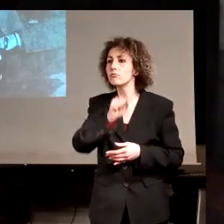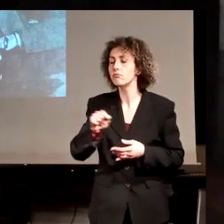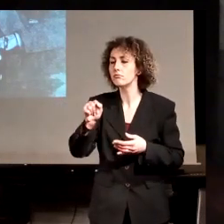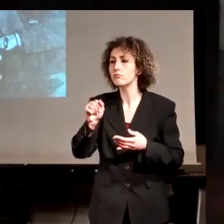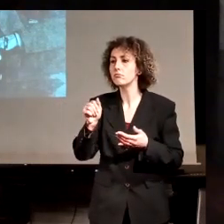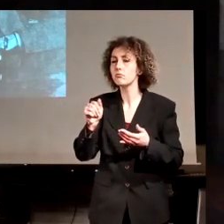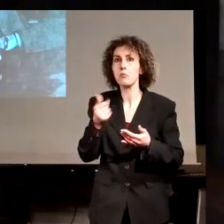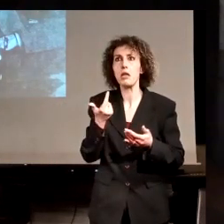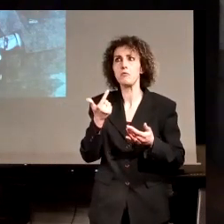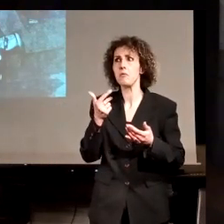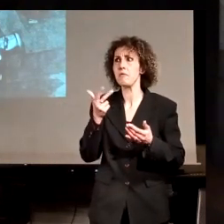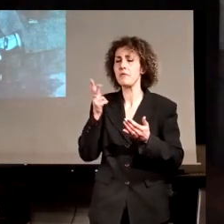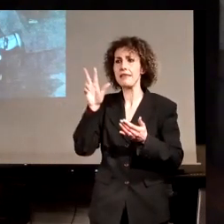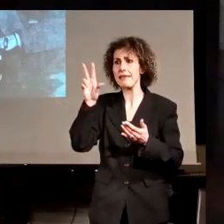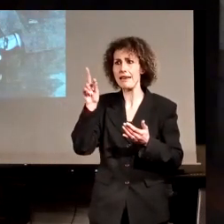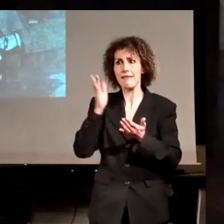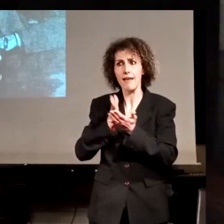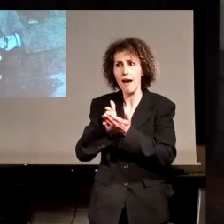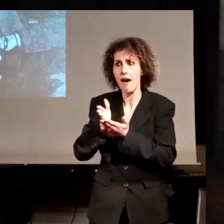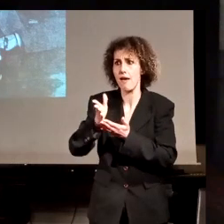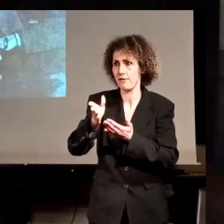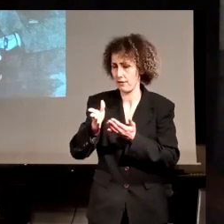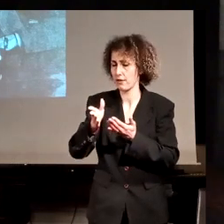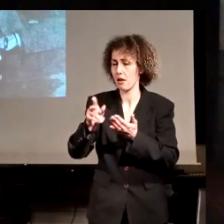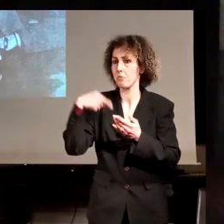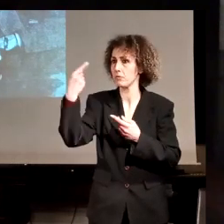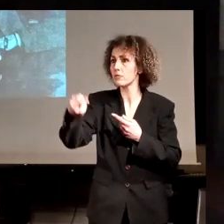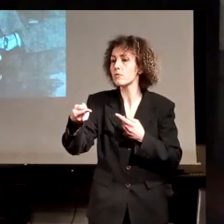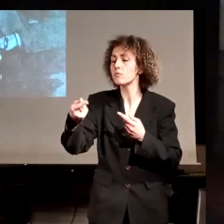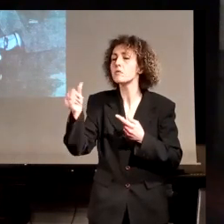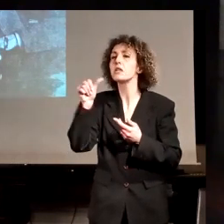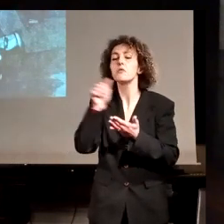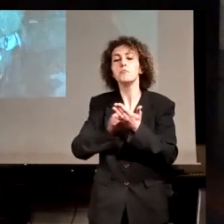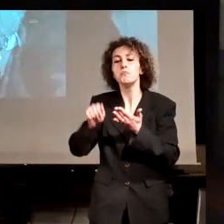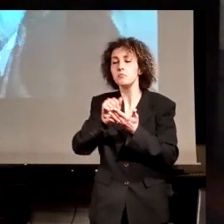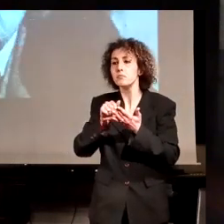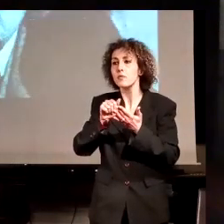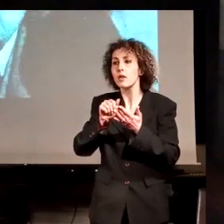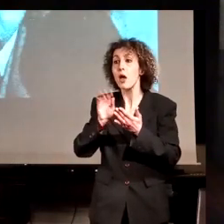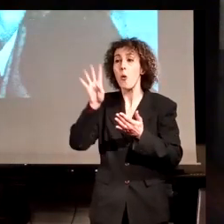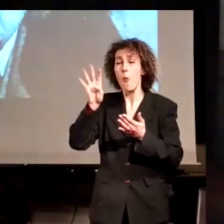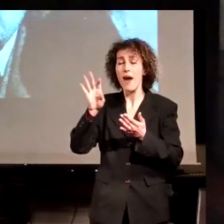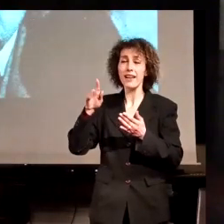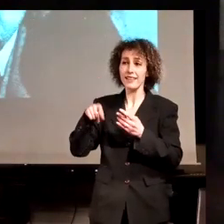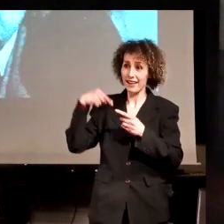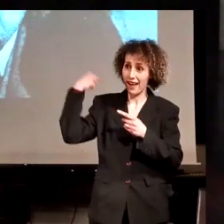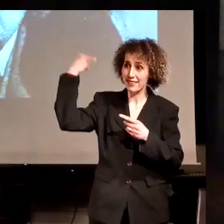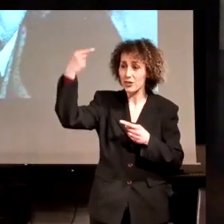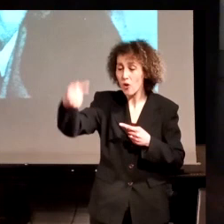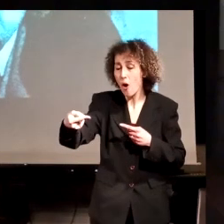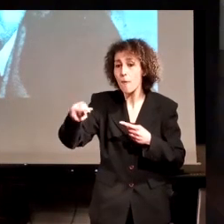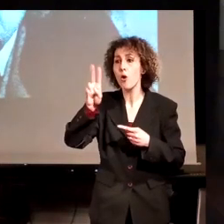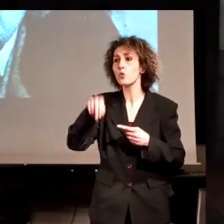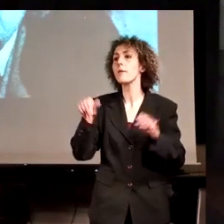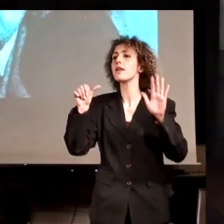trent'anni più stephens ed è ritornato dei libri di scuola 40 anni dopo nel 2006 e ancora